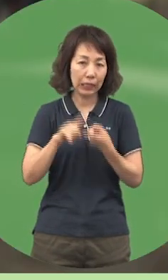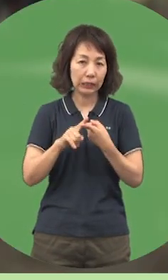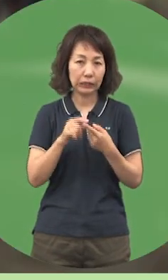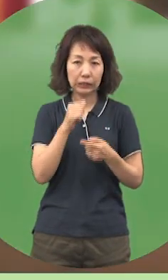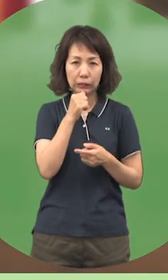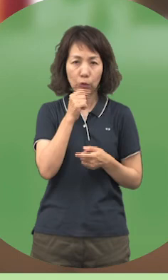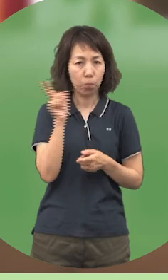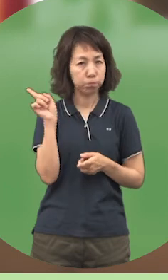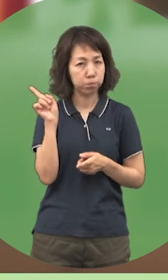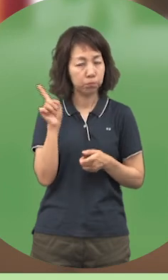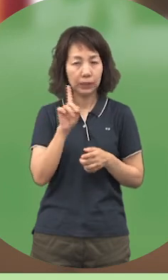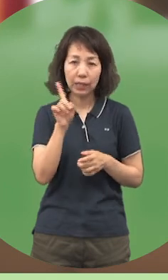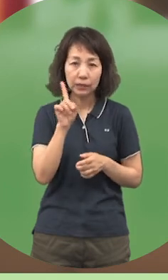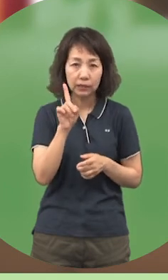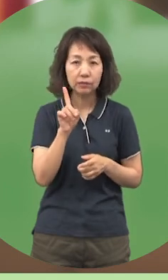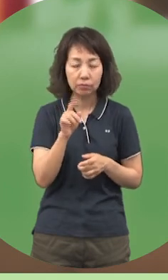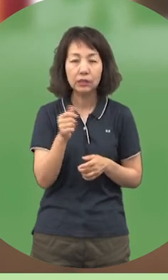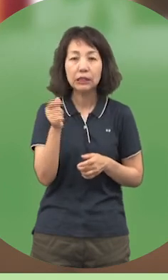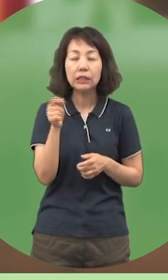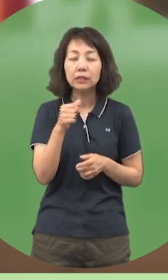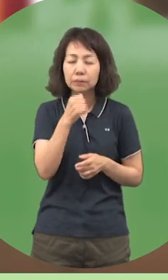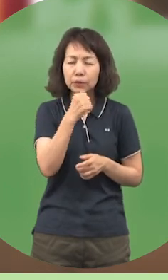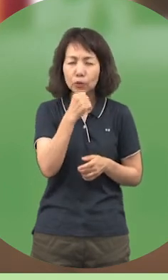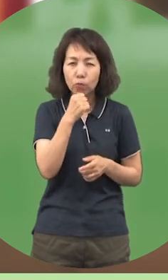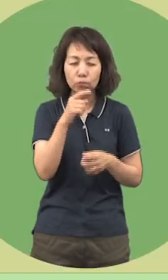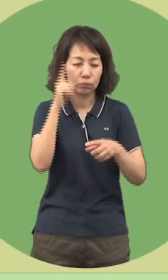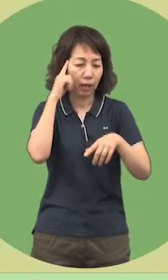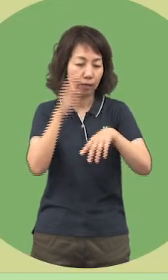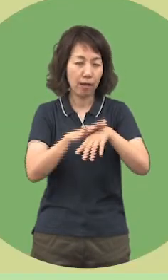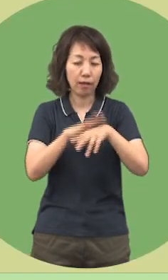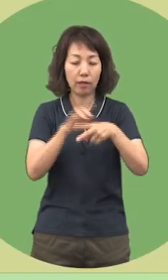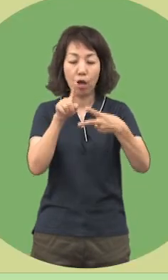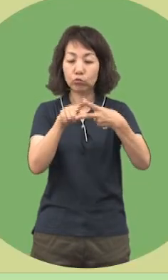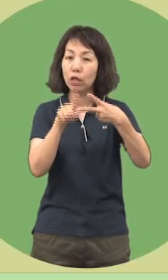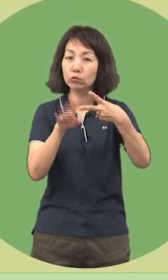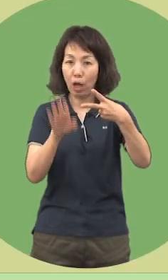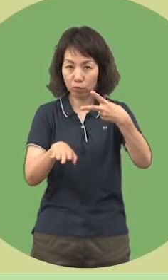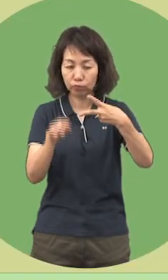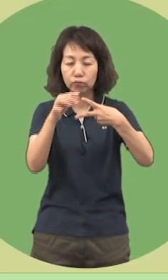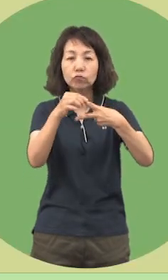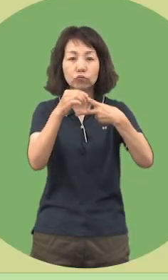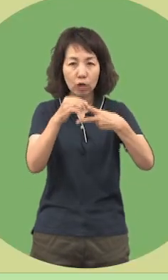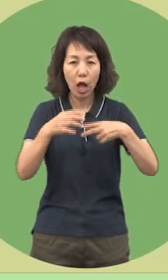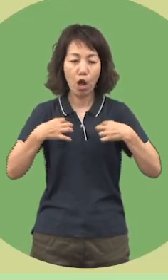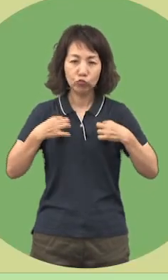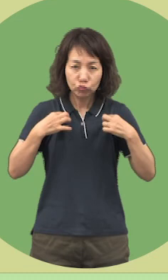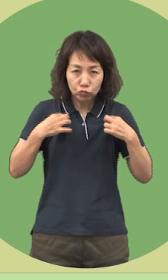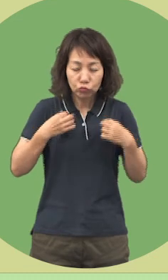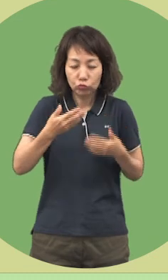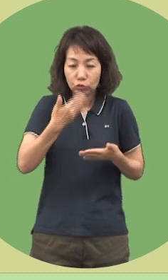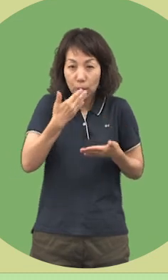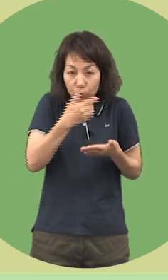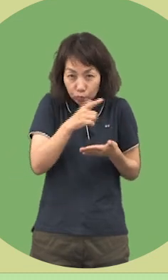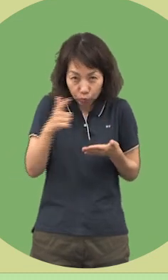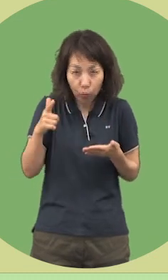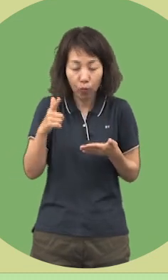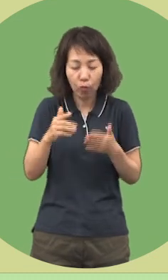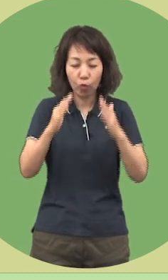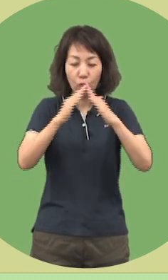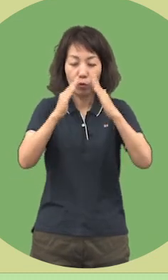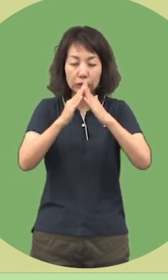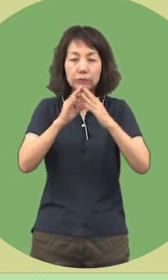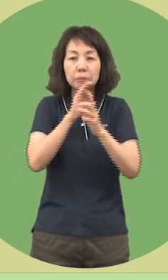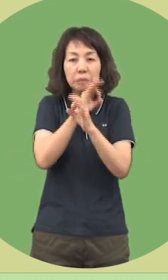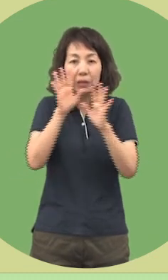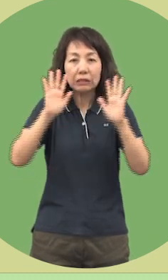か。貧困の考え方には2つあり、1つは着るもの、食べるもの、住む家がない